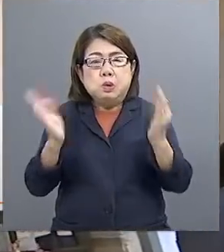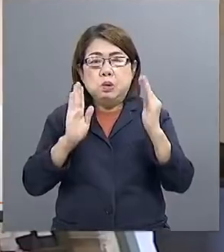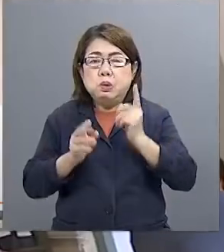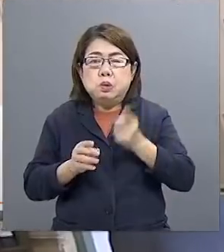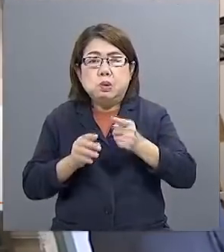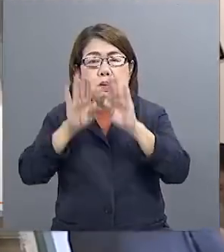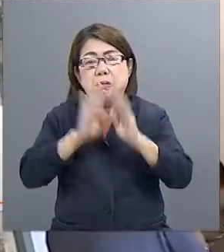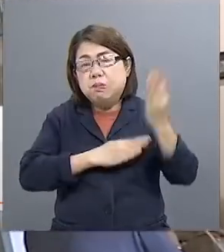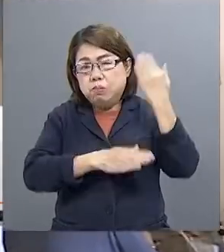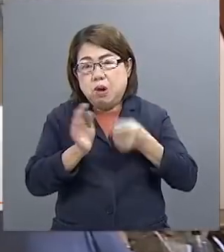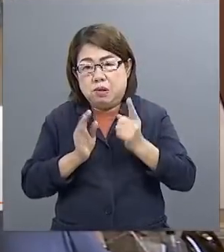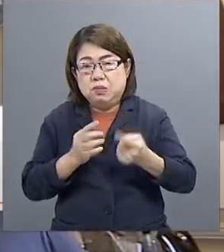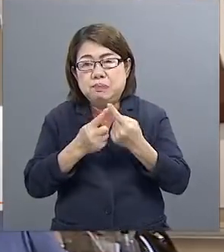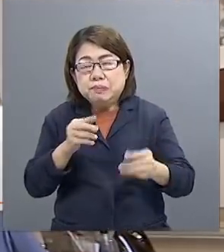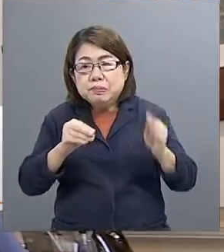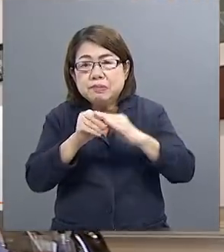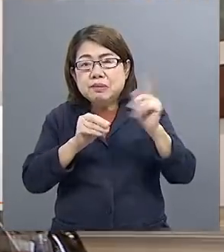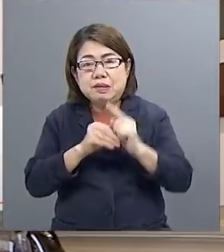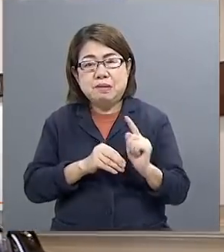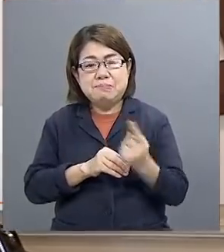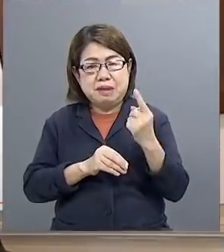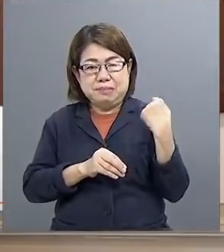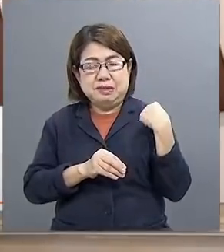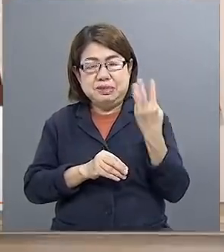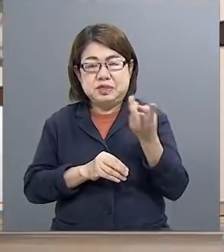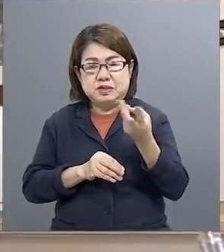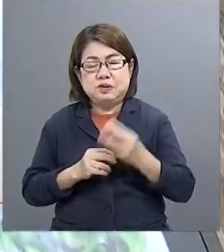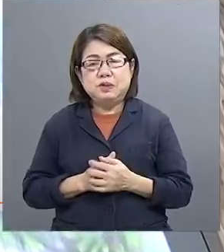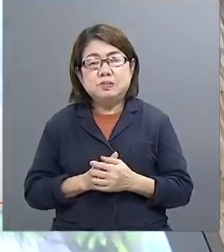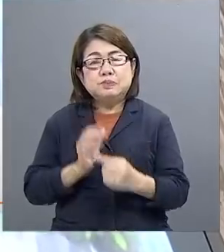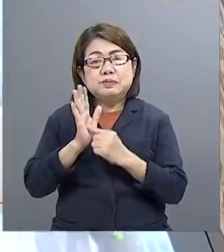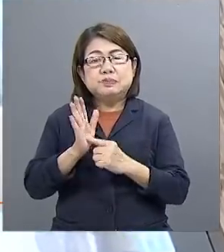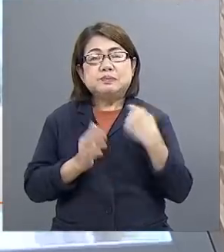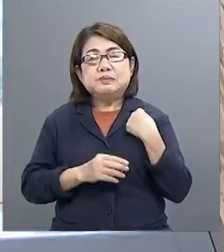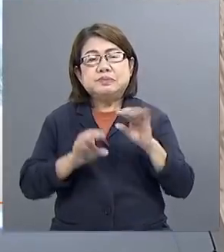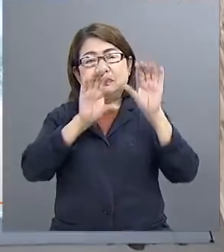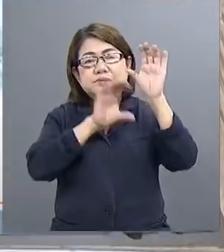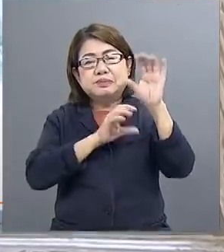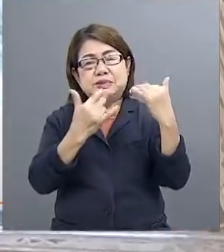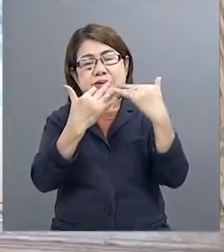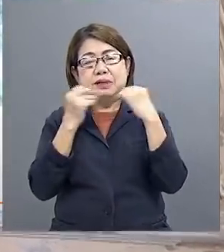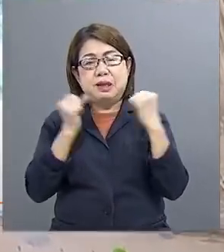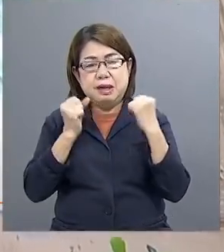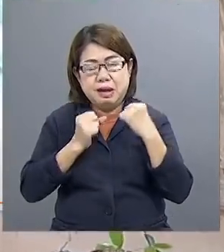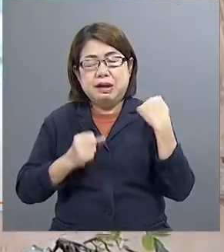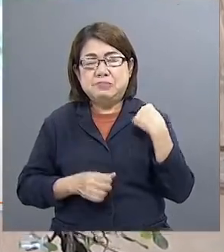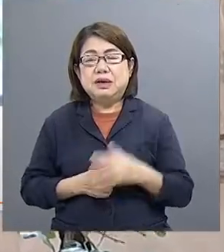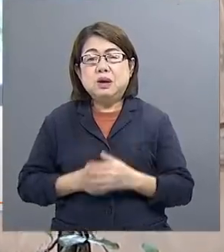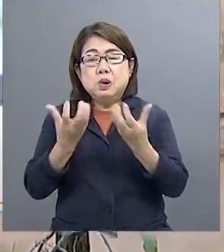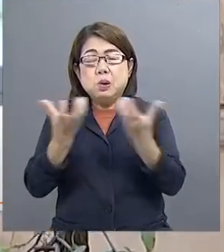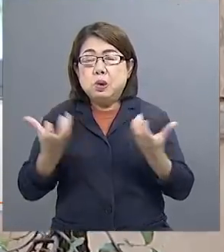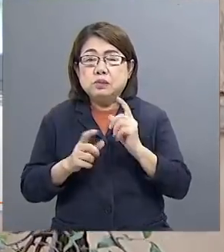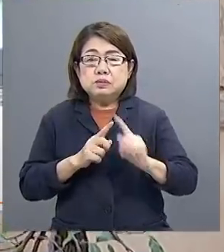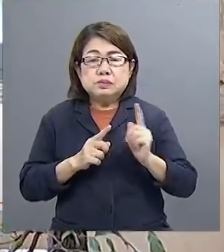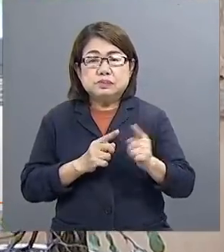ได้ตั้งใส่ความเป็นปัจจุบันเข้าไปเหมือนกันเช่นอาจมีติดเครื่องปรับอากาศให้อากาศดีหน่อยและตกแต่งข้าวของเครื่องใช้ต่างๆให้